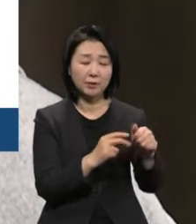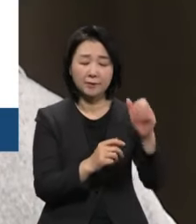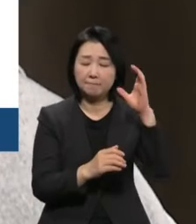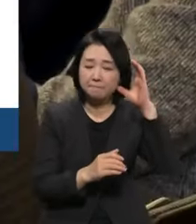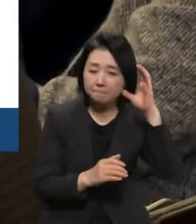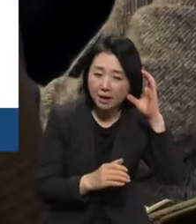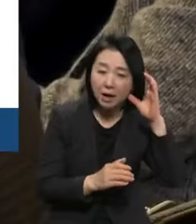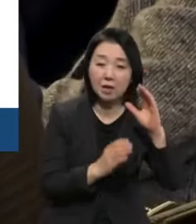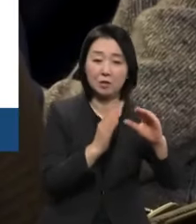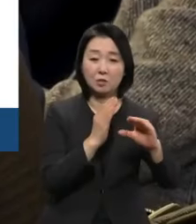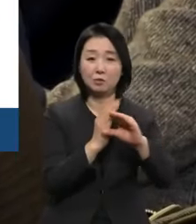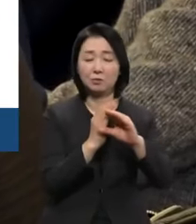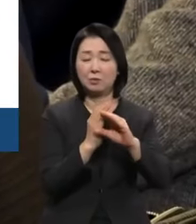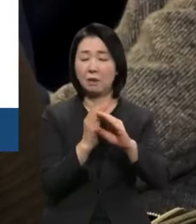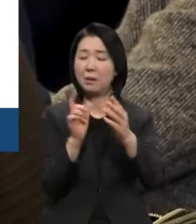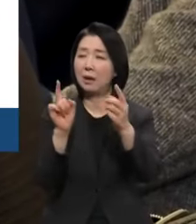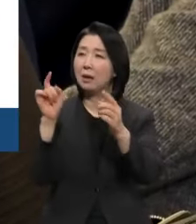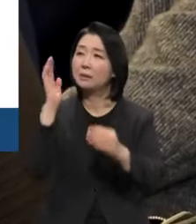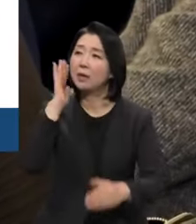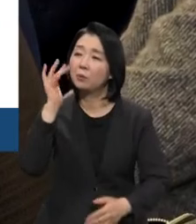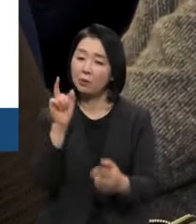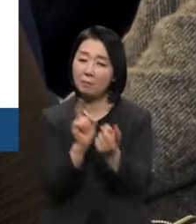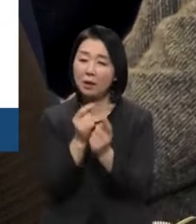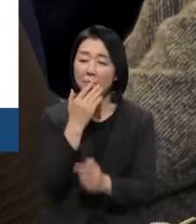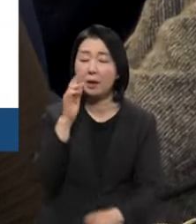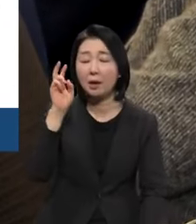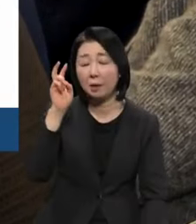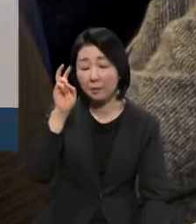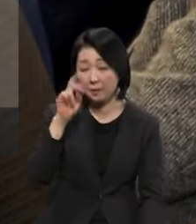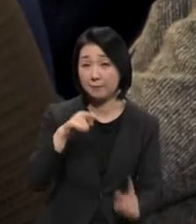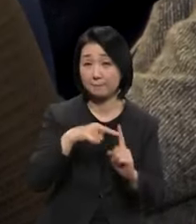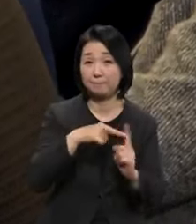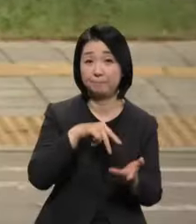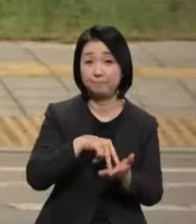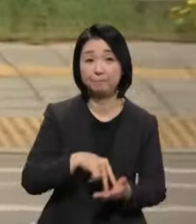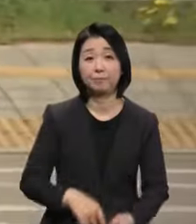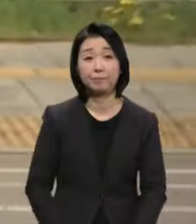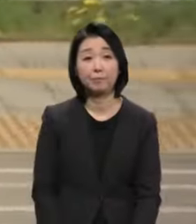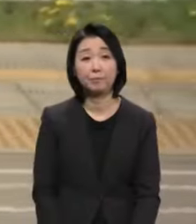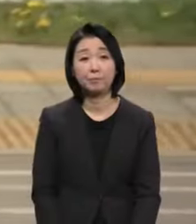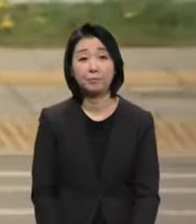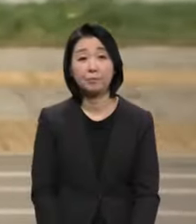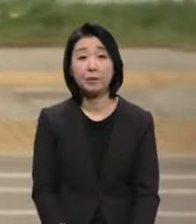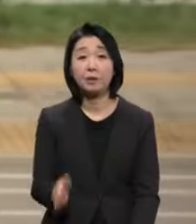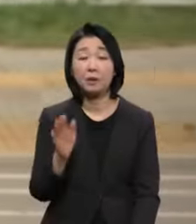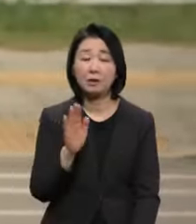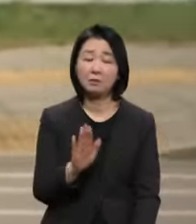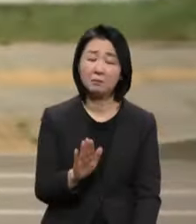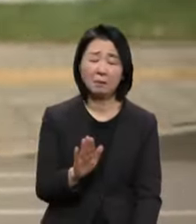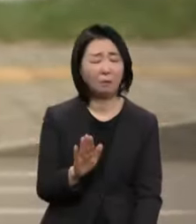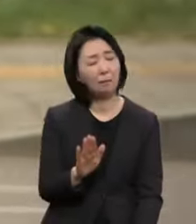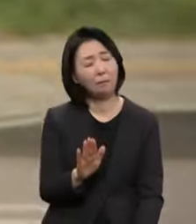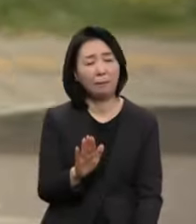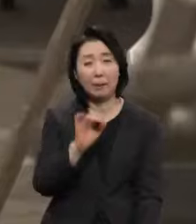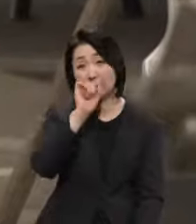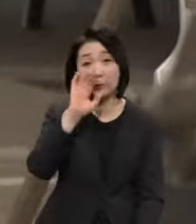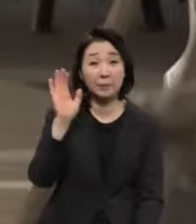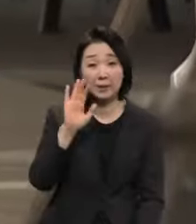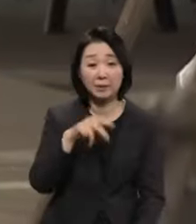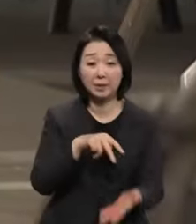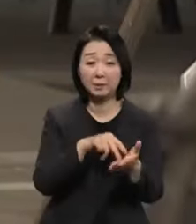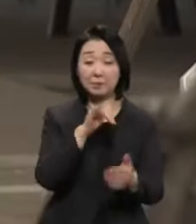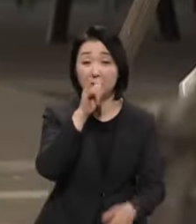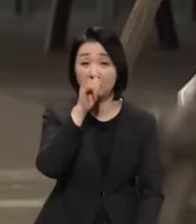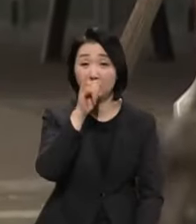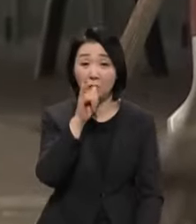있다며 만남이 없지는 않을 것이고 긍정적으로 본다고 덧붙였습니다. 그러나 냉소적인 반응도 나옵니다.